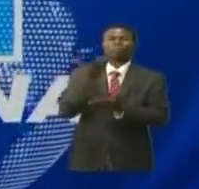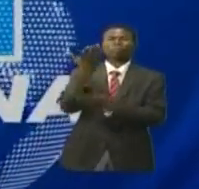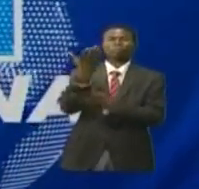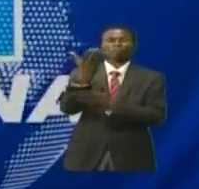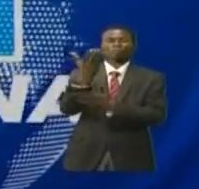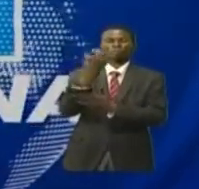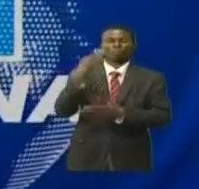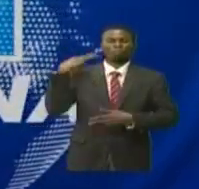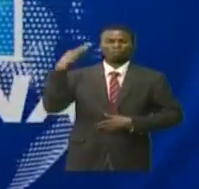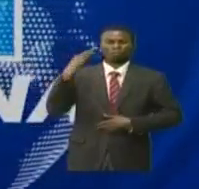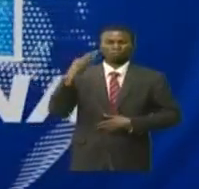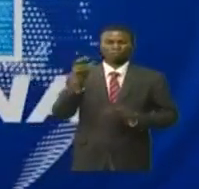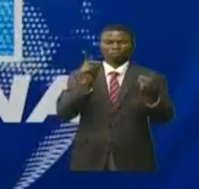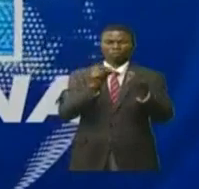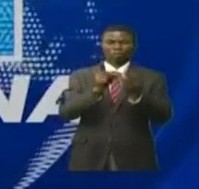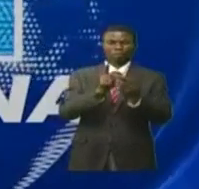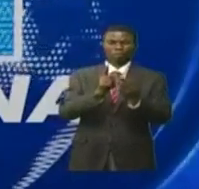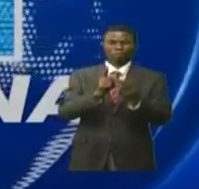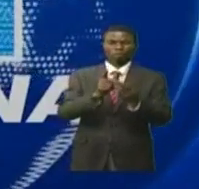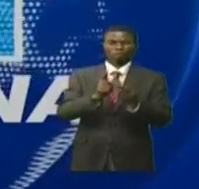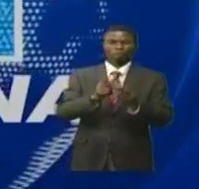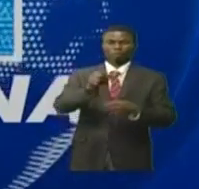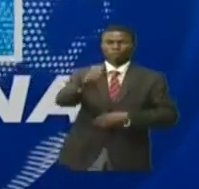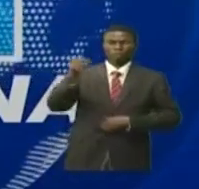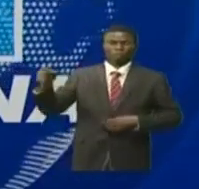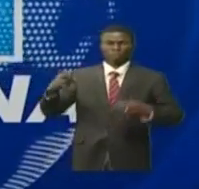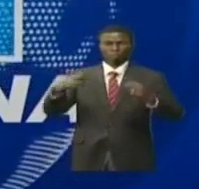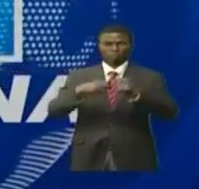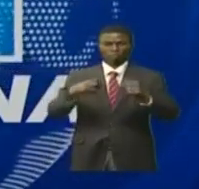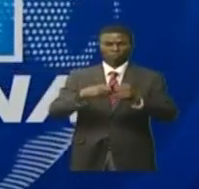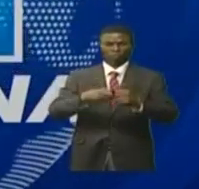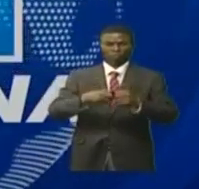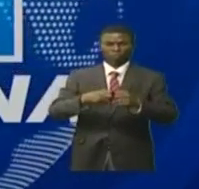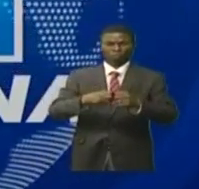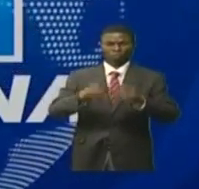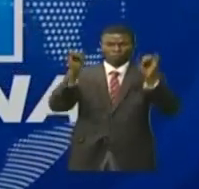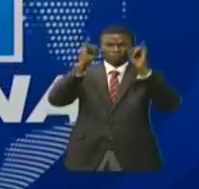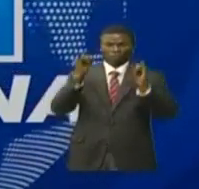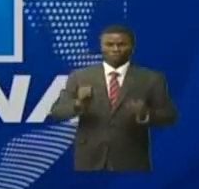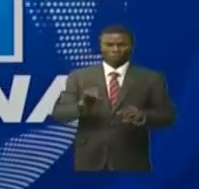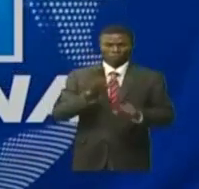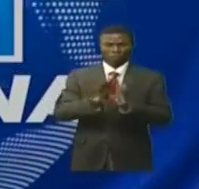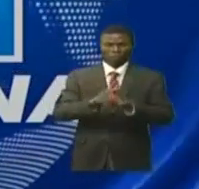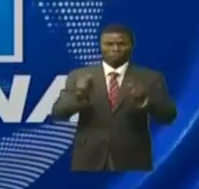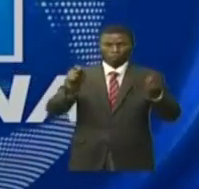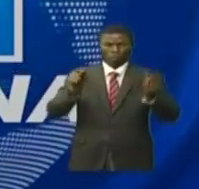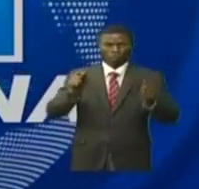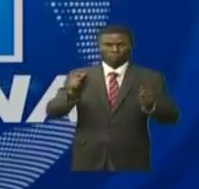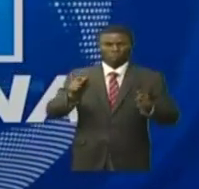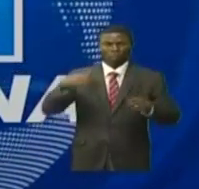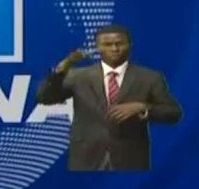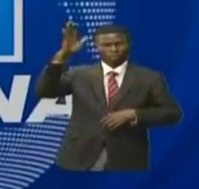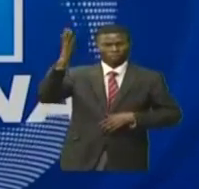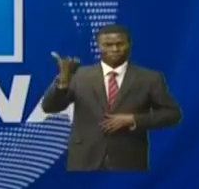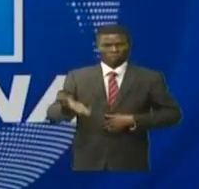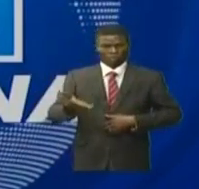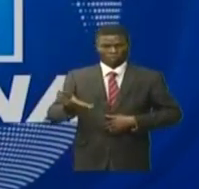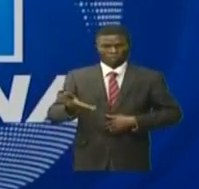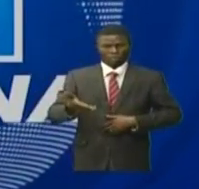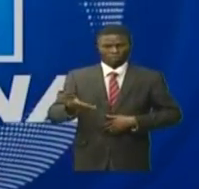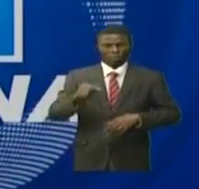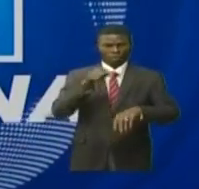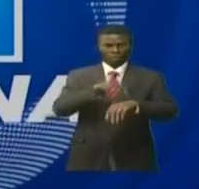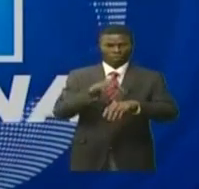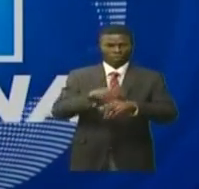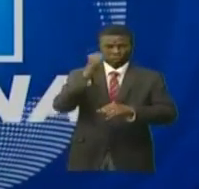peuvent être consultés sur le portail électronique du COP est sur divers journaux locaux et étrangers la